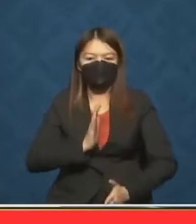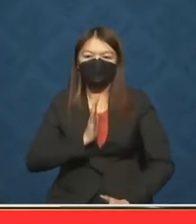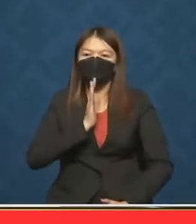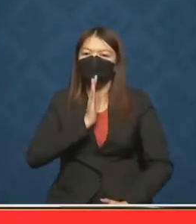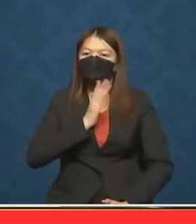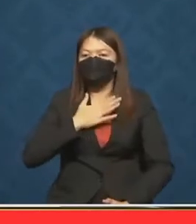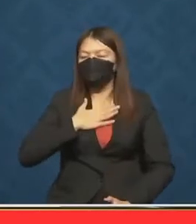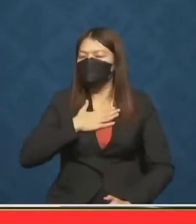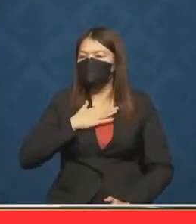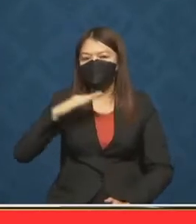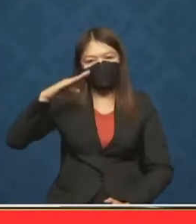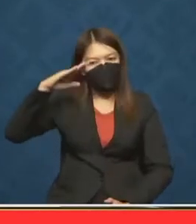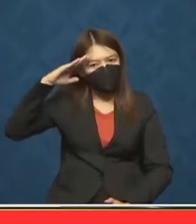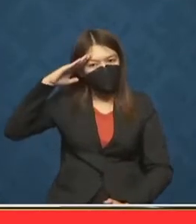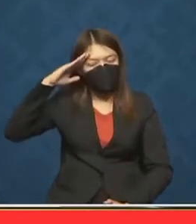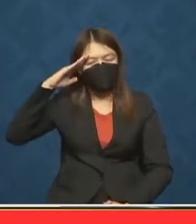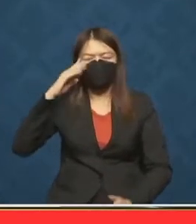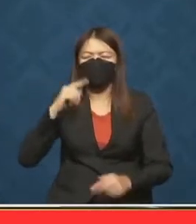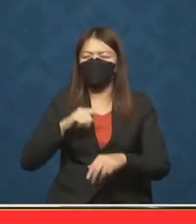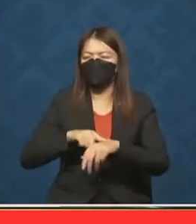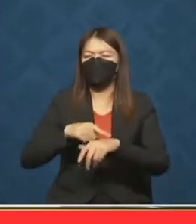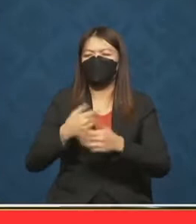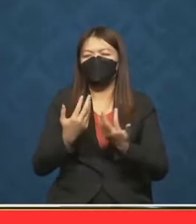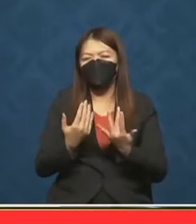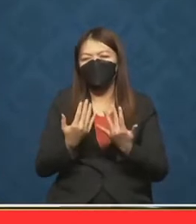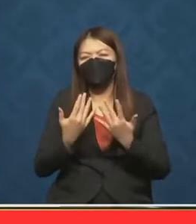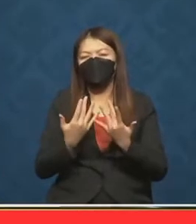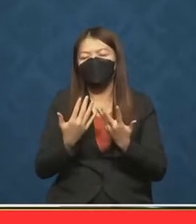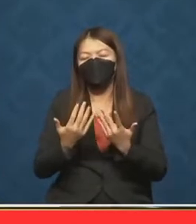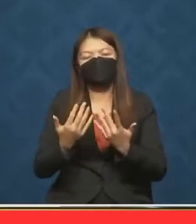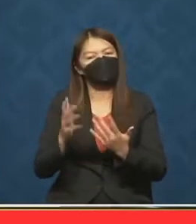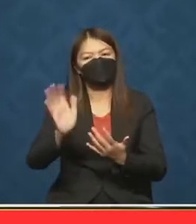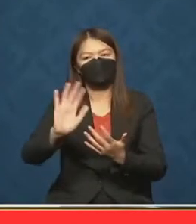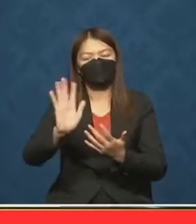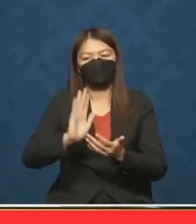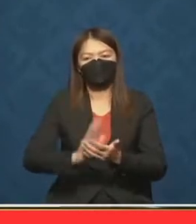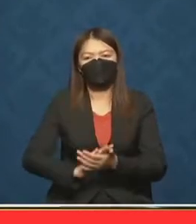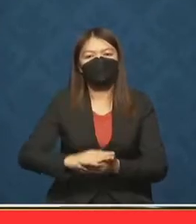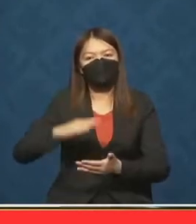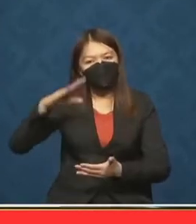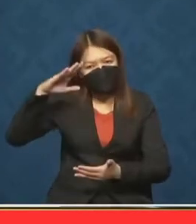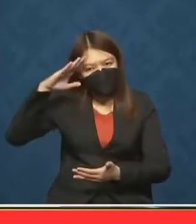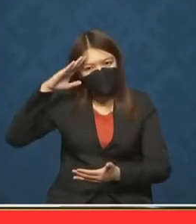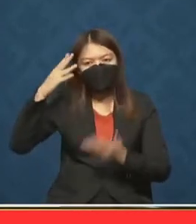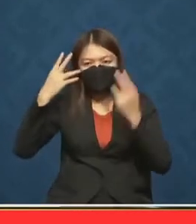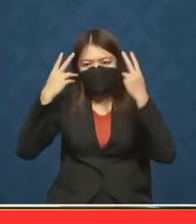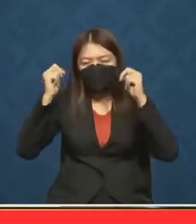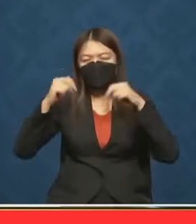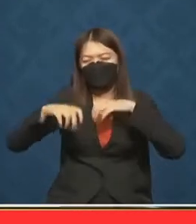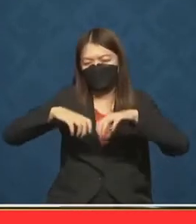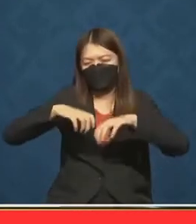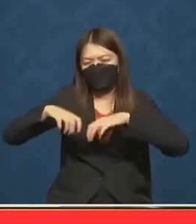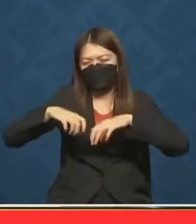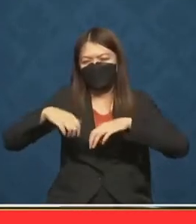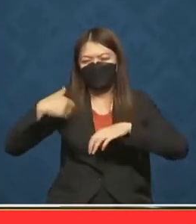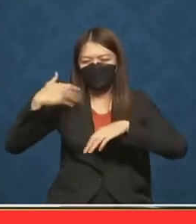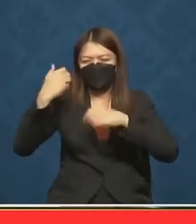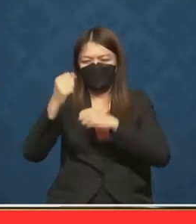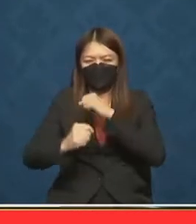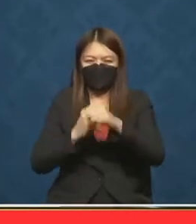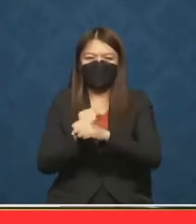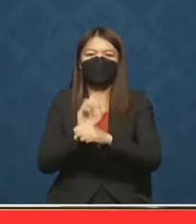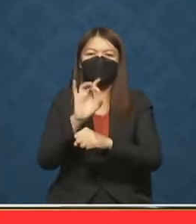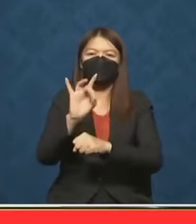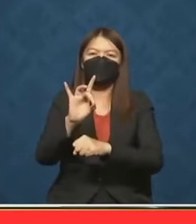เป็ชายชาิทาหารอย่ายือเวลาเลยครับท่ประทานเพราผลเอกปยษจรรณโชาบริหารประเทศมาถึง 8 ปี